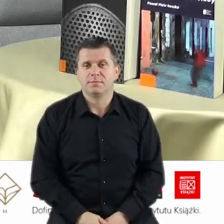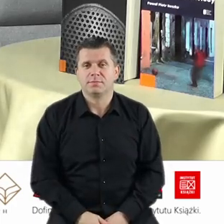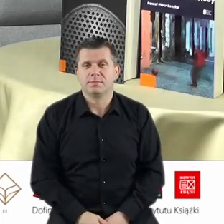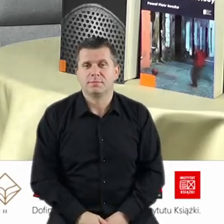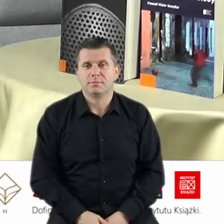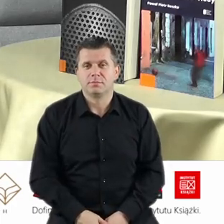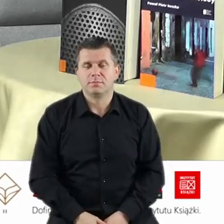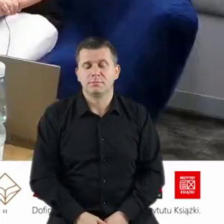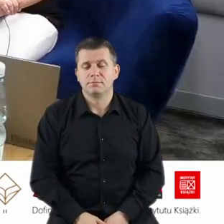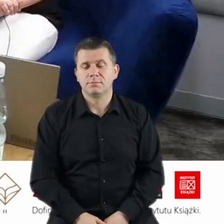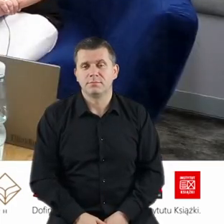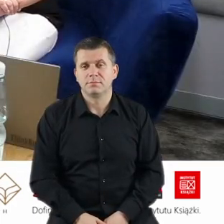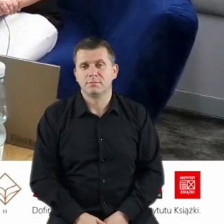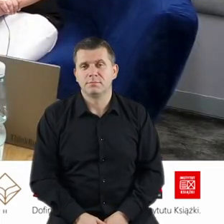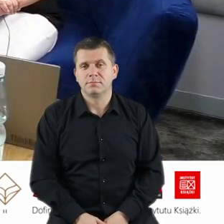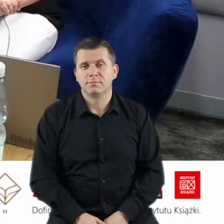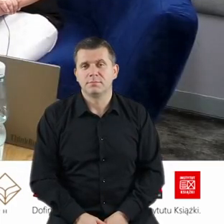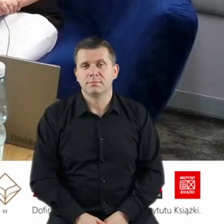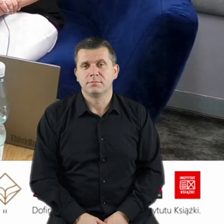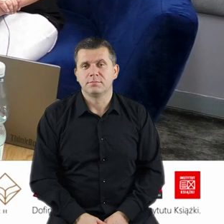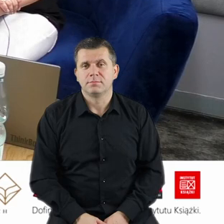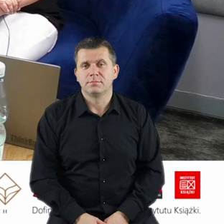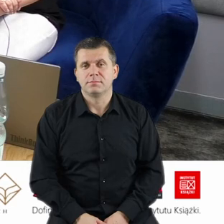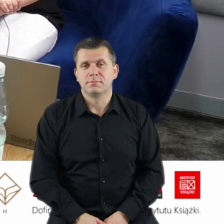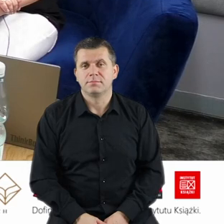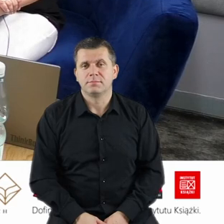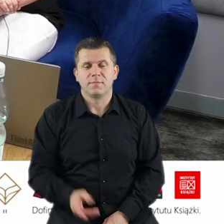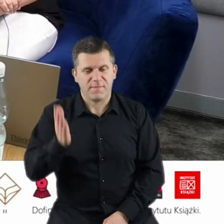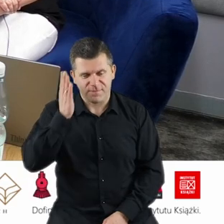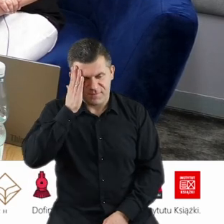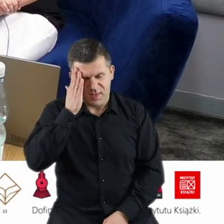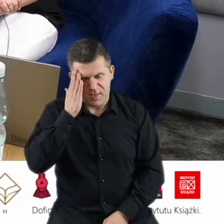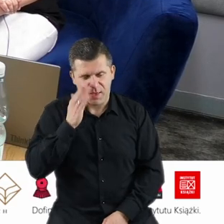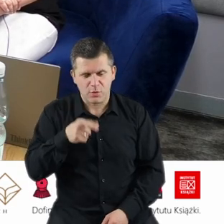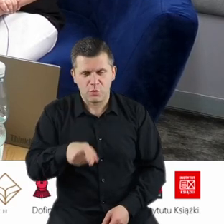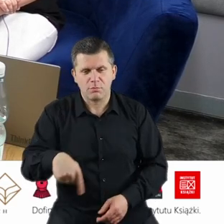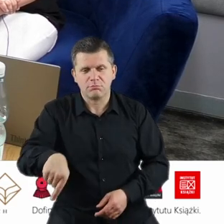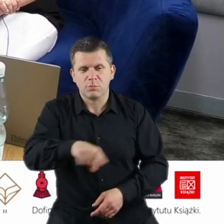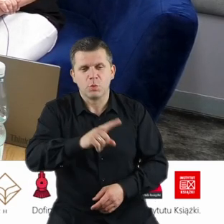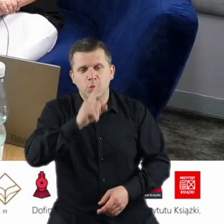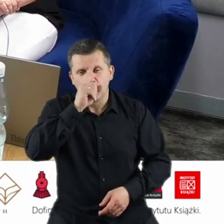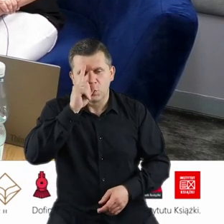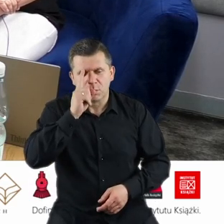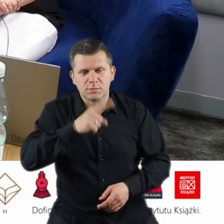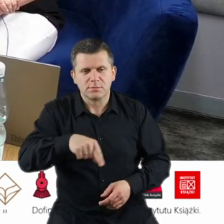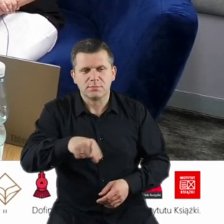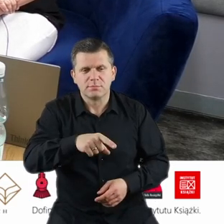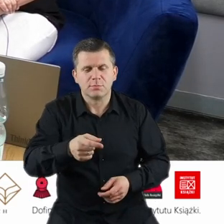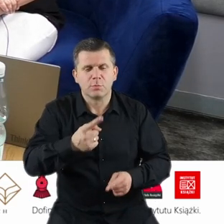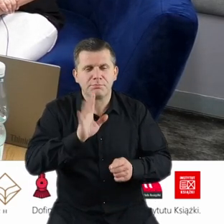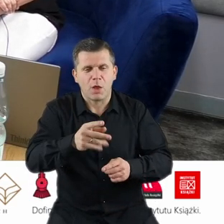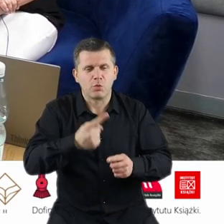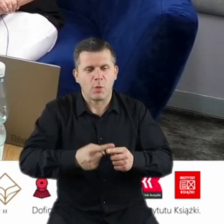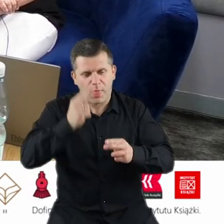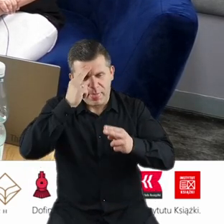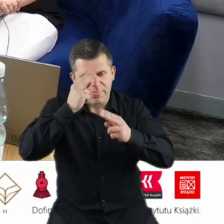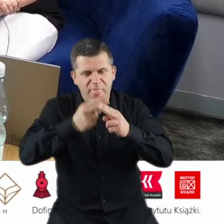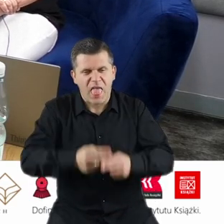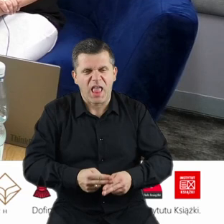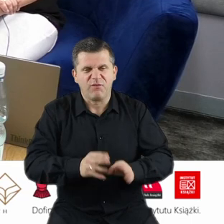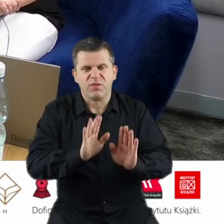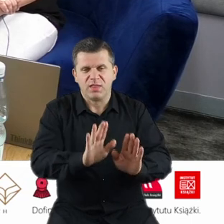artefakty, od kopaczy, no raczej wiedzieli, że mają do czynienia z takimi zasobami dosyć